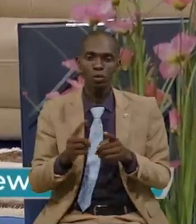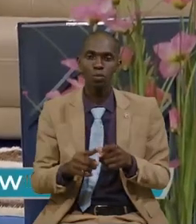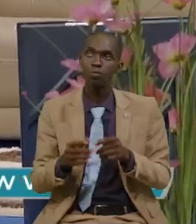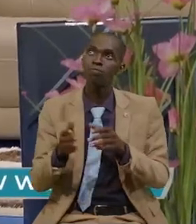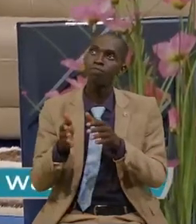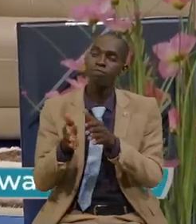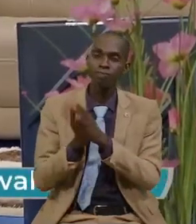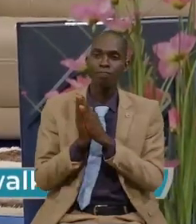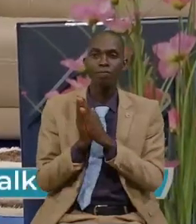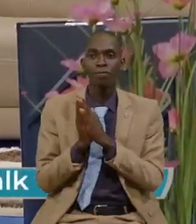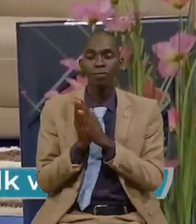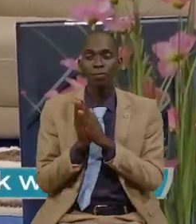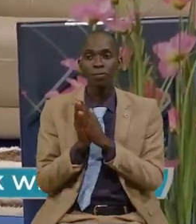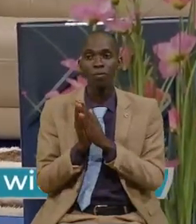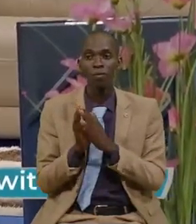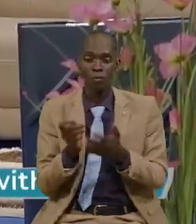une requête.